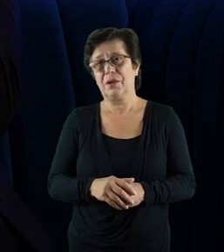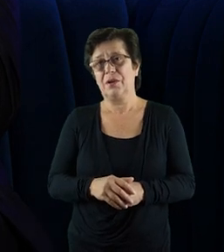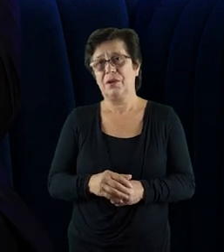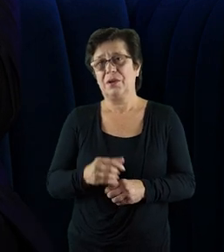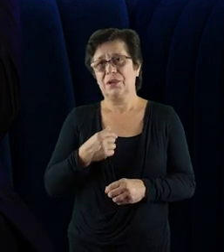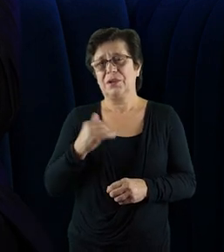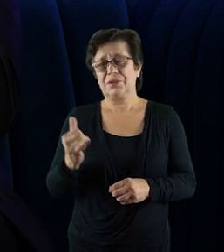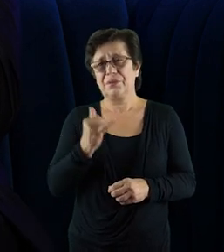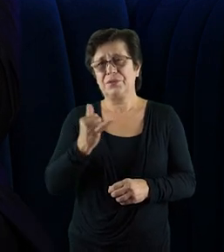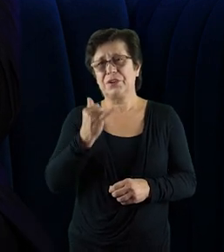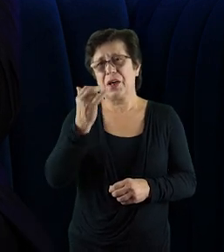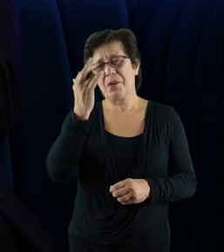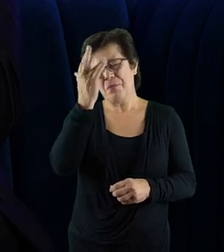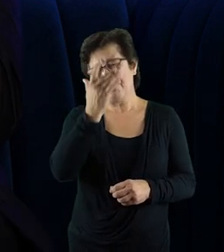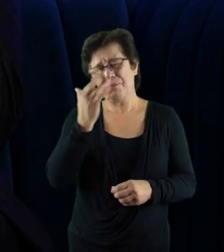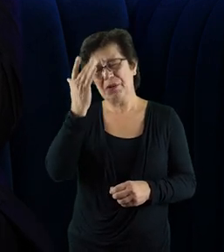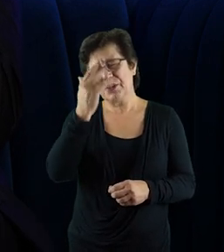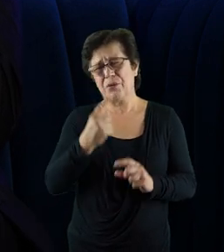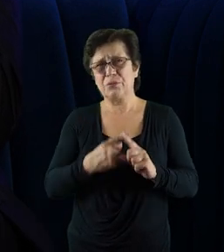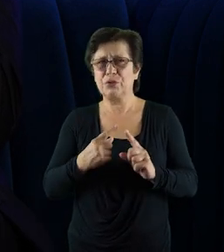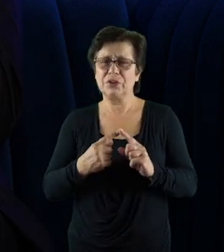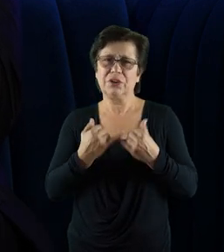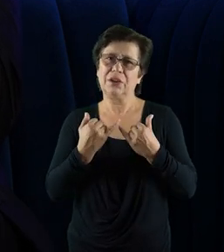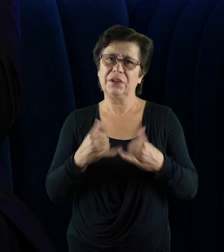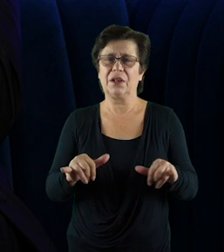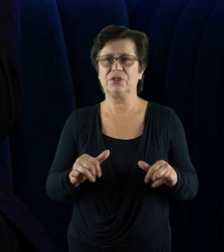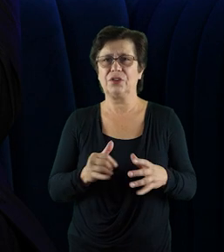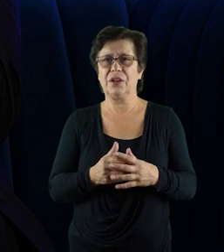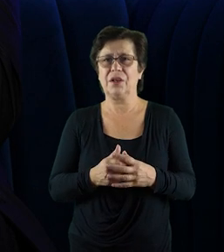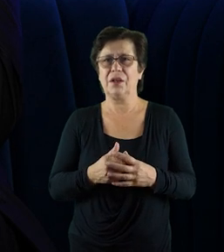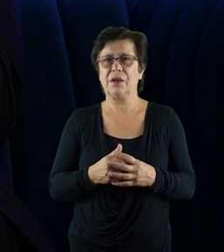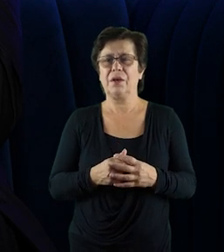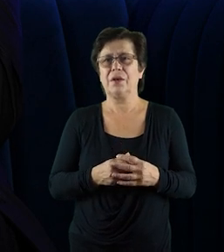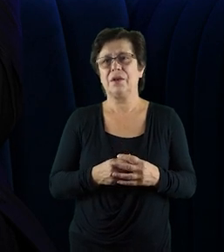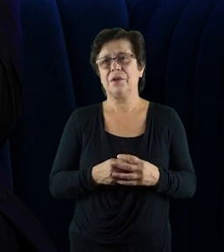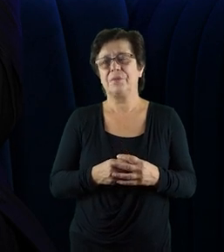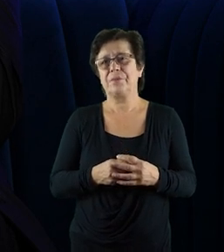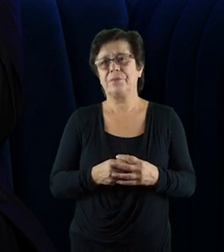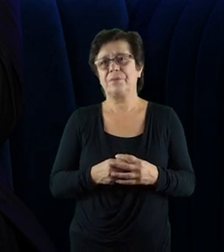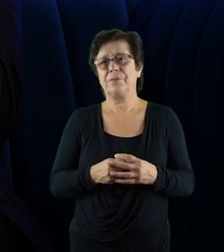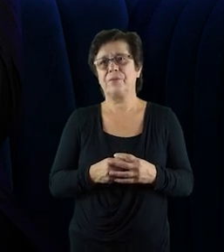ja zawsze myślałem o tej metaforze troszeczkę w inny sposób. Myślałem o tym,